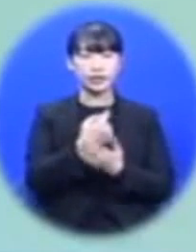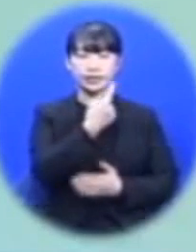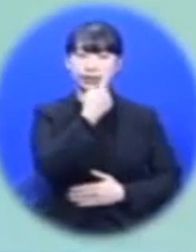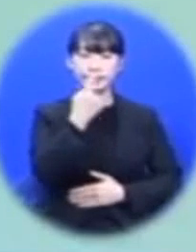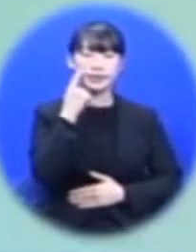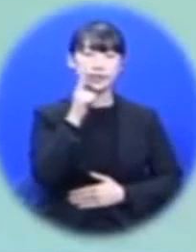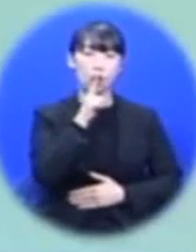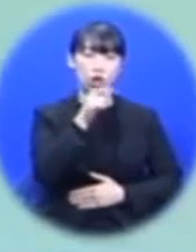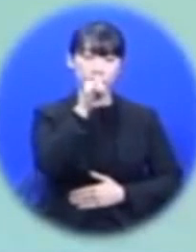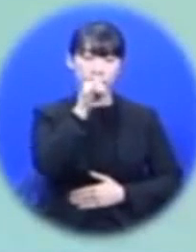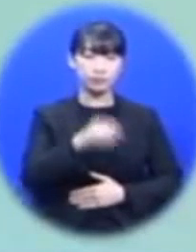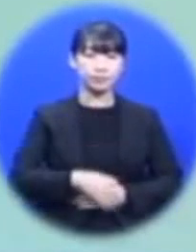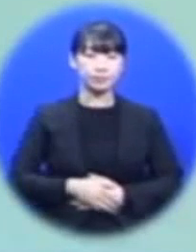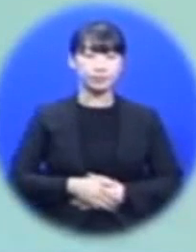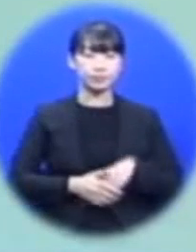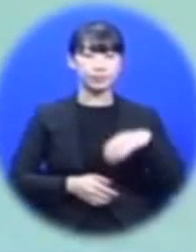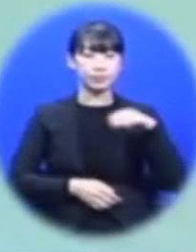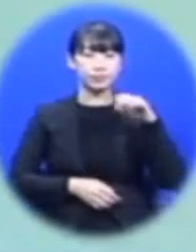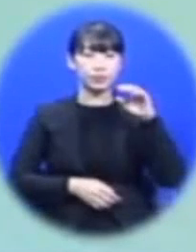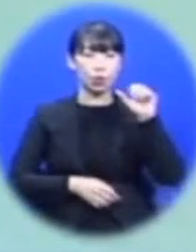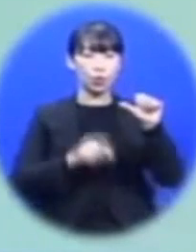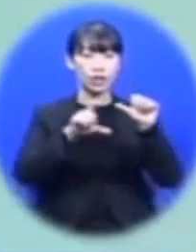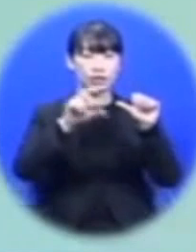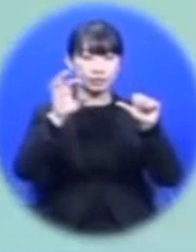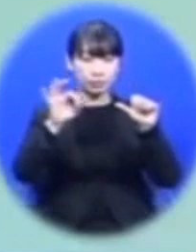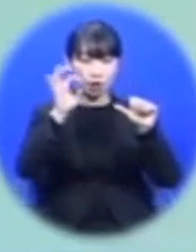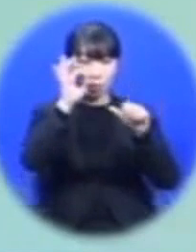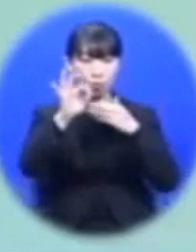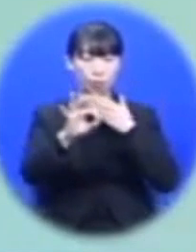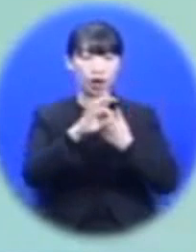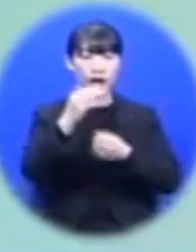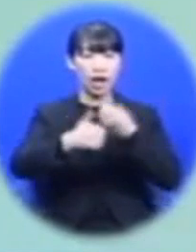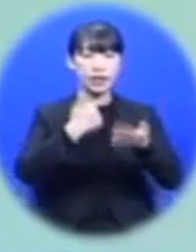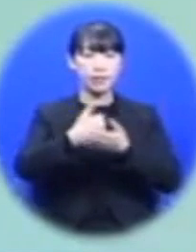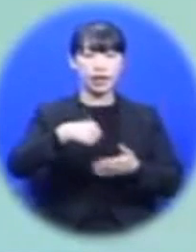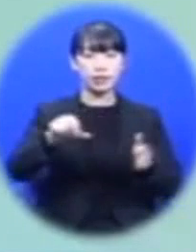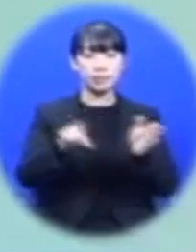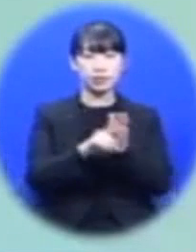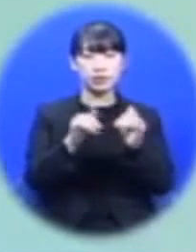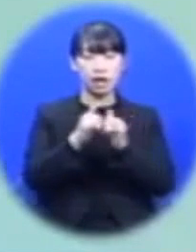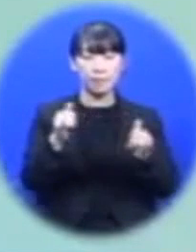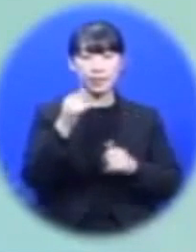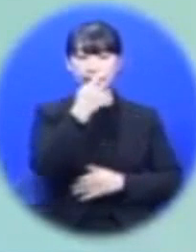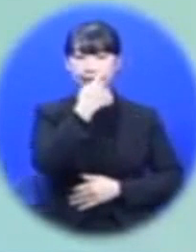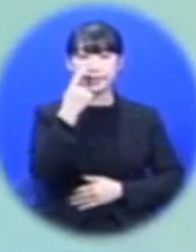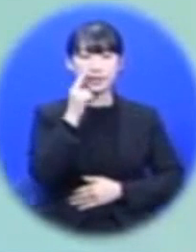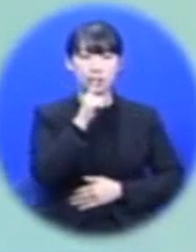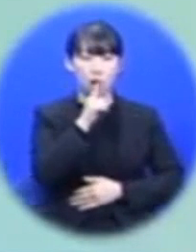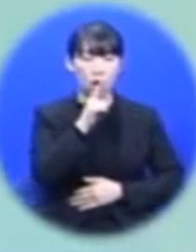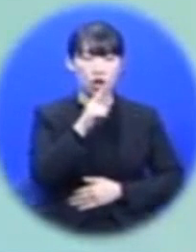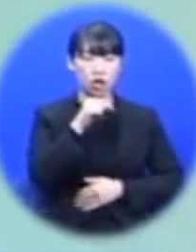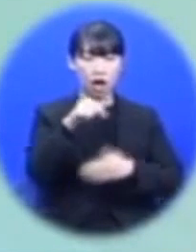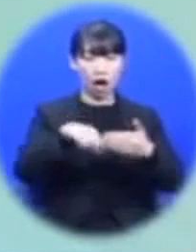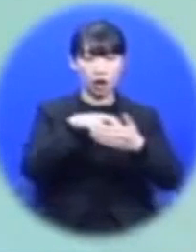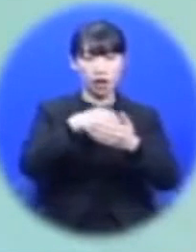말씀에 하나님의 아들을 믿는 사람은 그 증언을 자기 속에 가지고